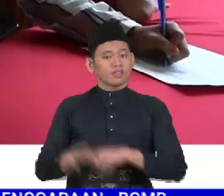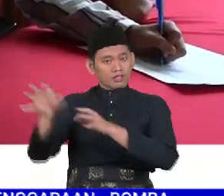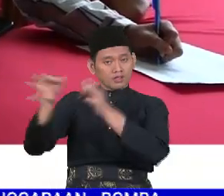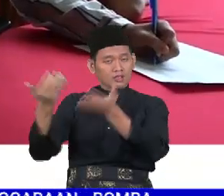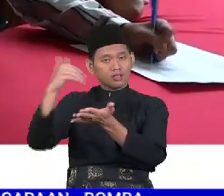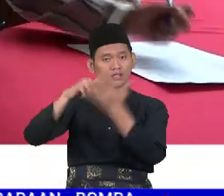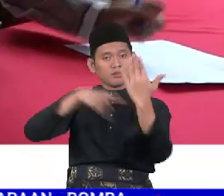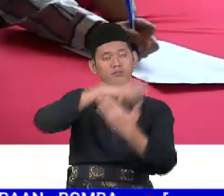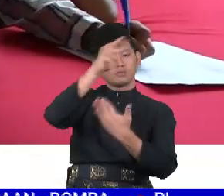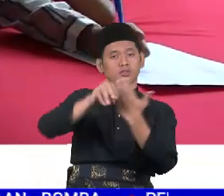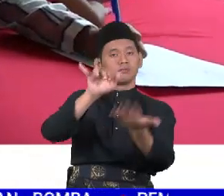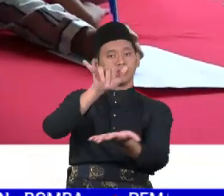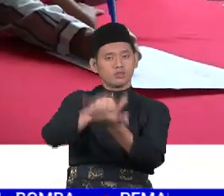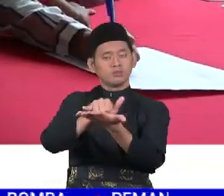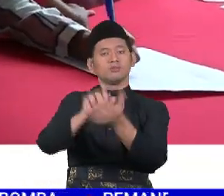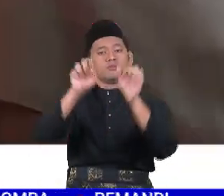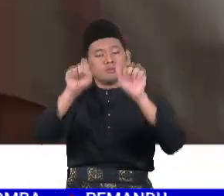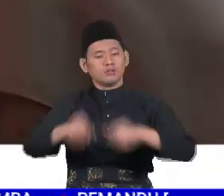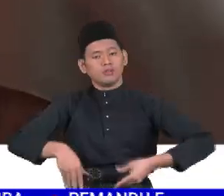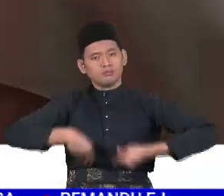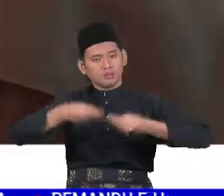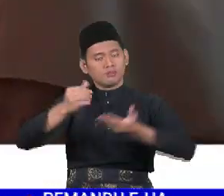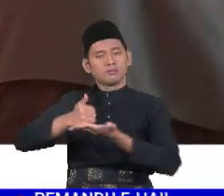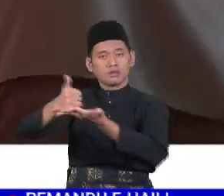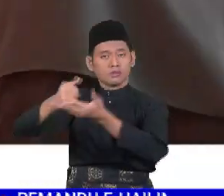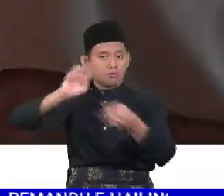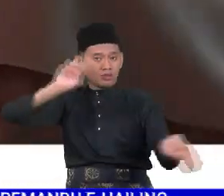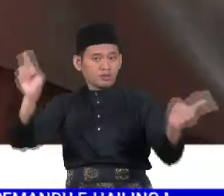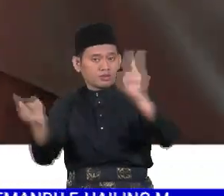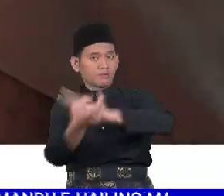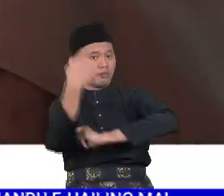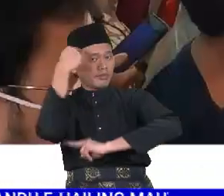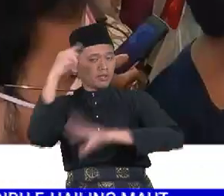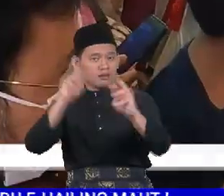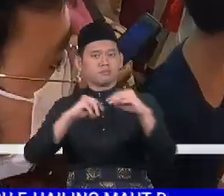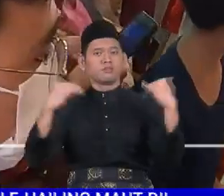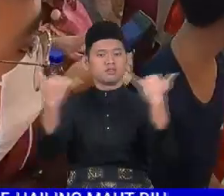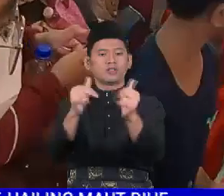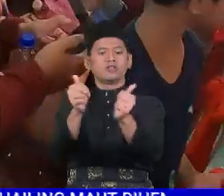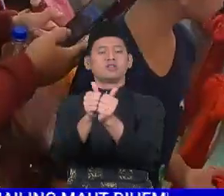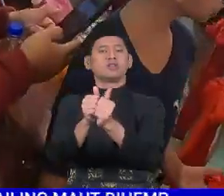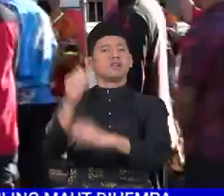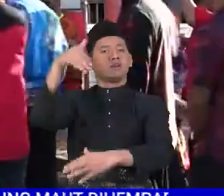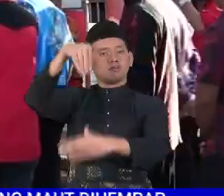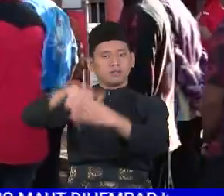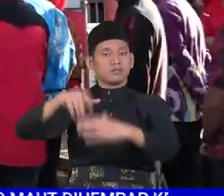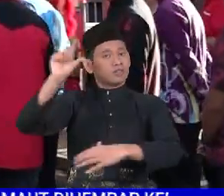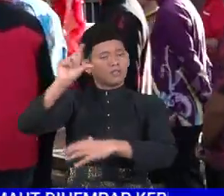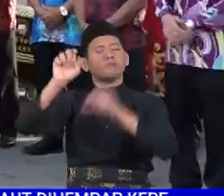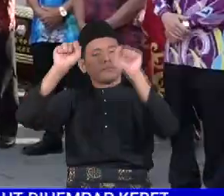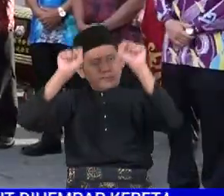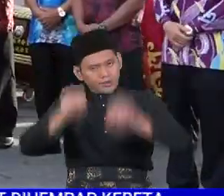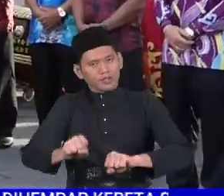Jelasnya menerusi program seumpama ini, ia membantu mengubah minda masyarakat bahawa dengan memeluk Islam, mereka masih